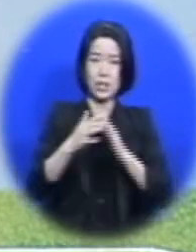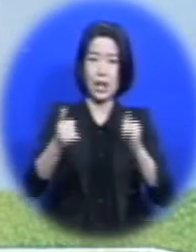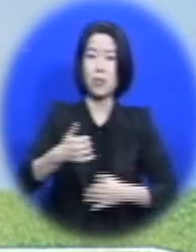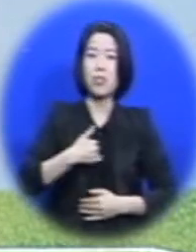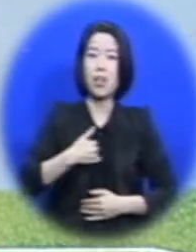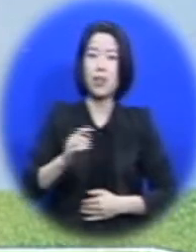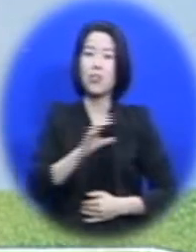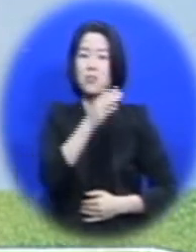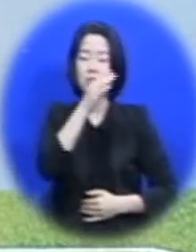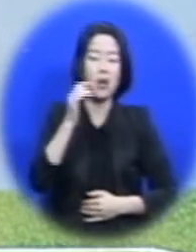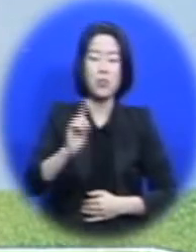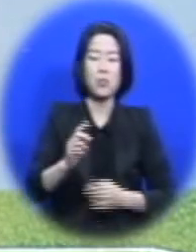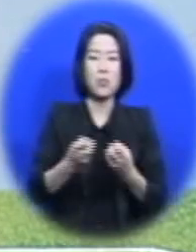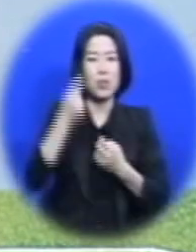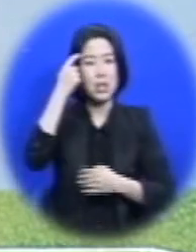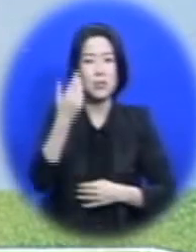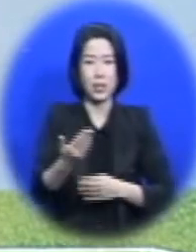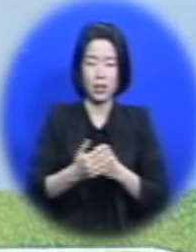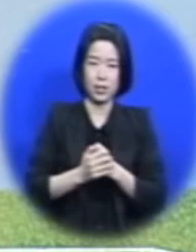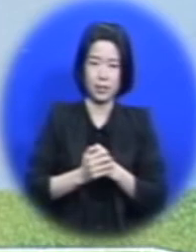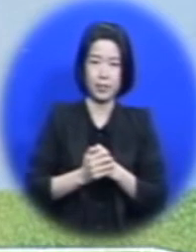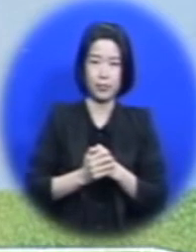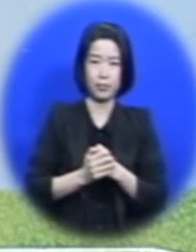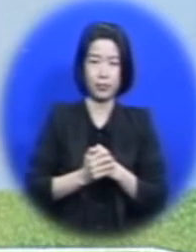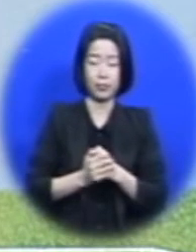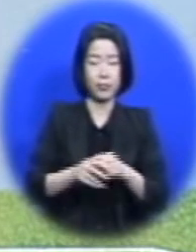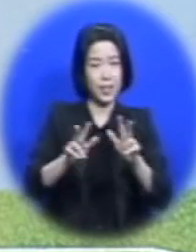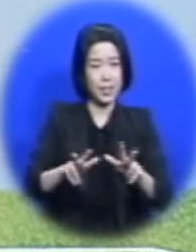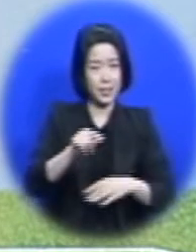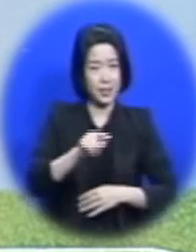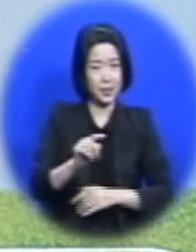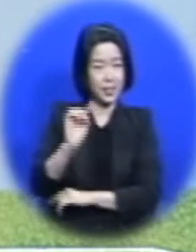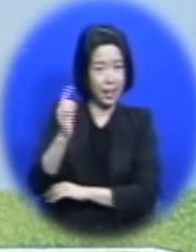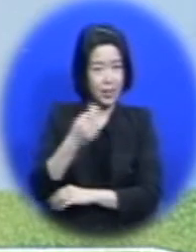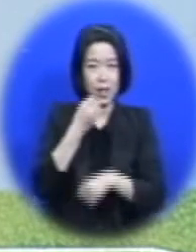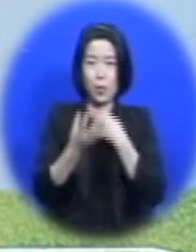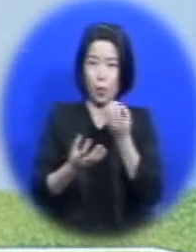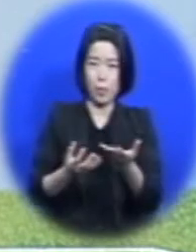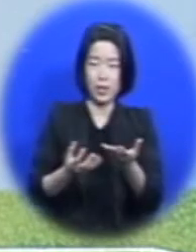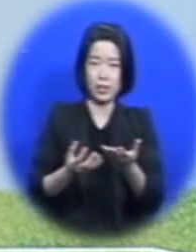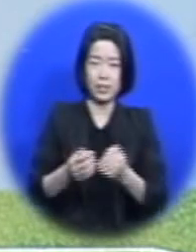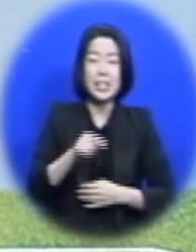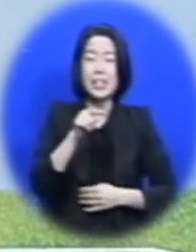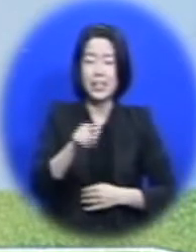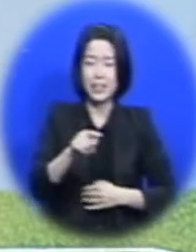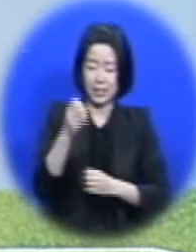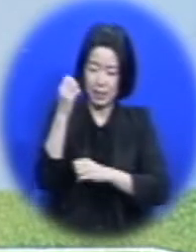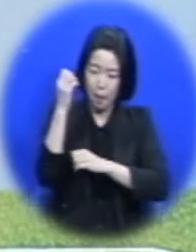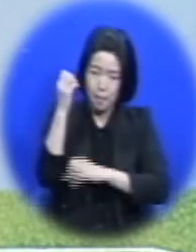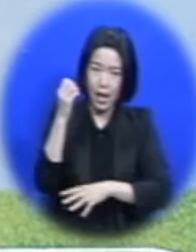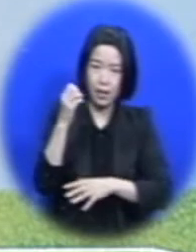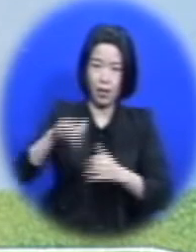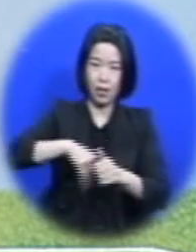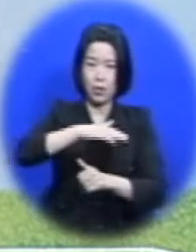날게 감히 어찌 하겠습니까 지금 이 다윗의 고백은 그 배경을